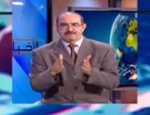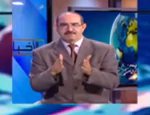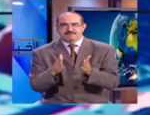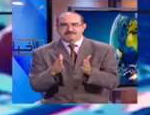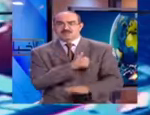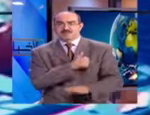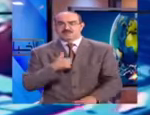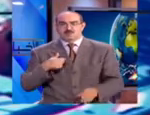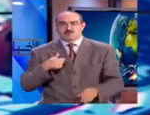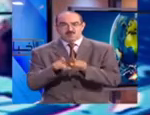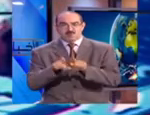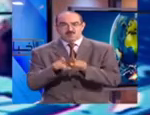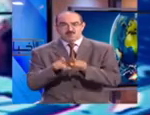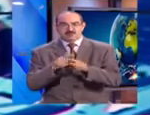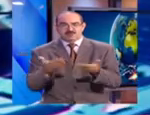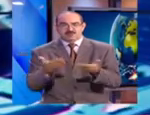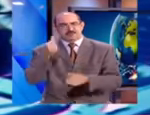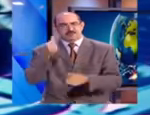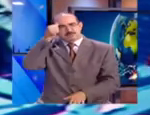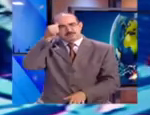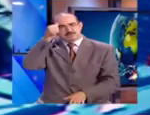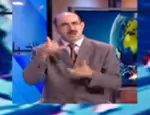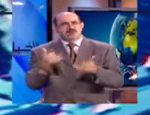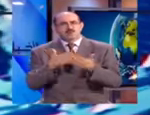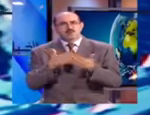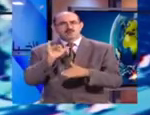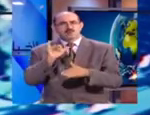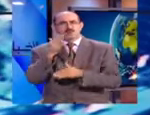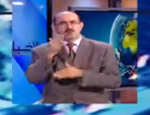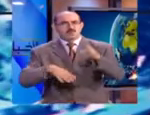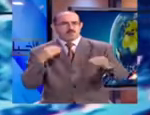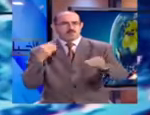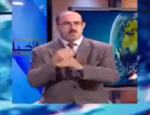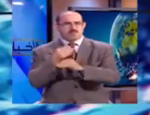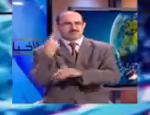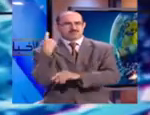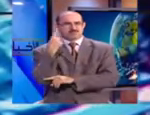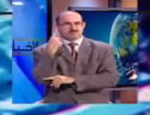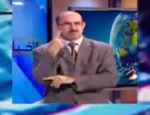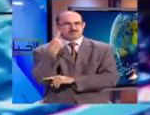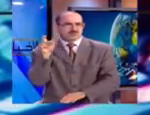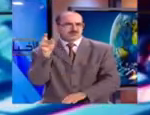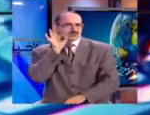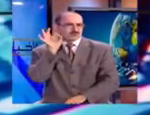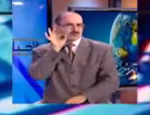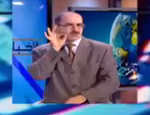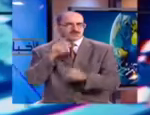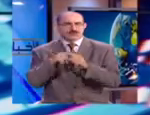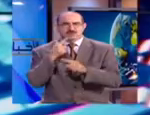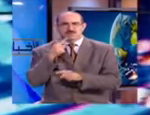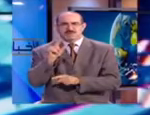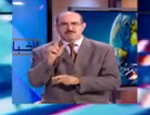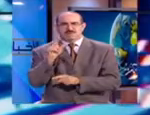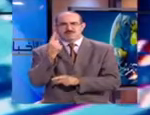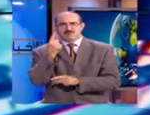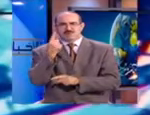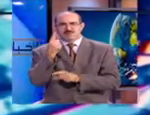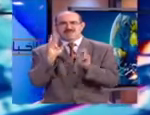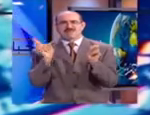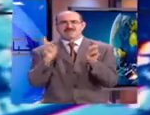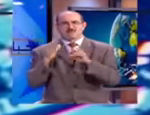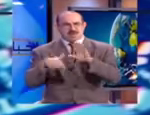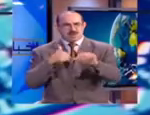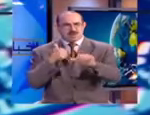صحيا دائما، تحتفل الجزائر اليوم باليوم العالمي لمكافحة السيدة المصادف للفاتح ديسمبر من كل